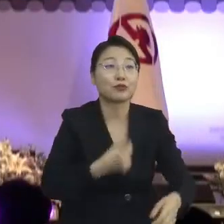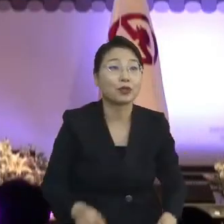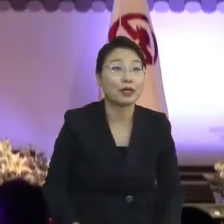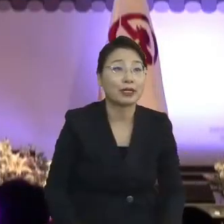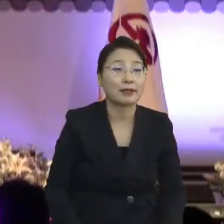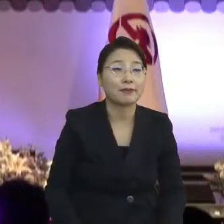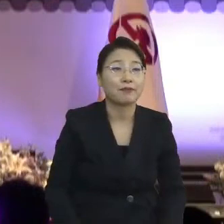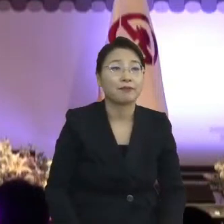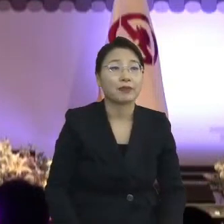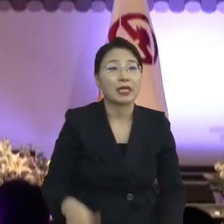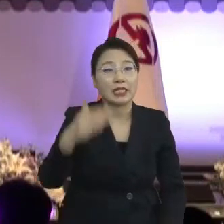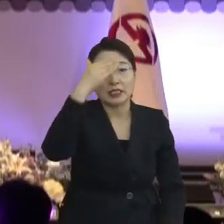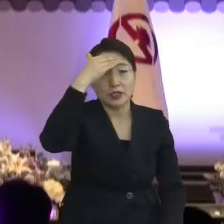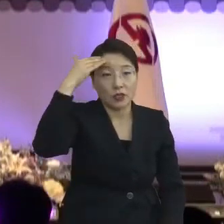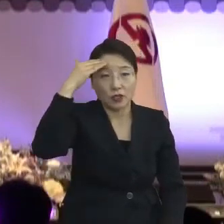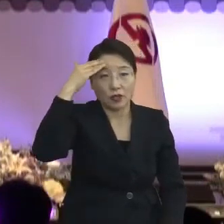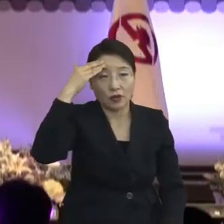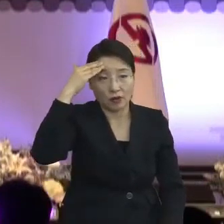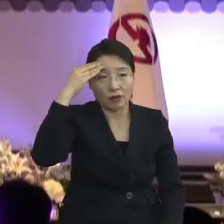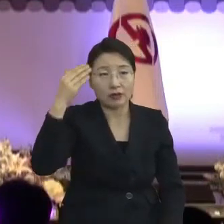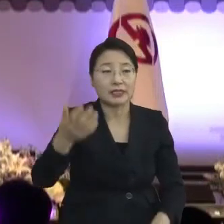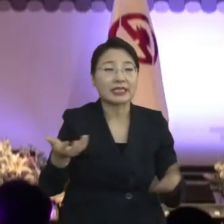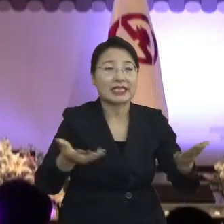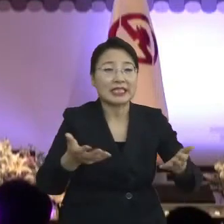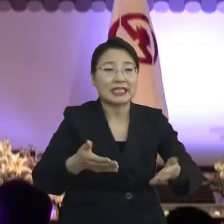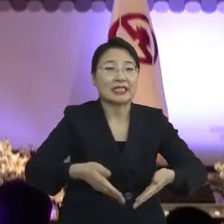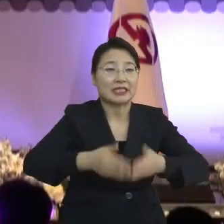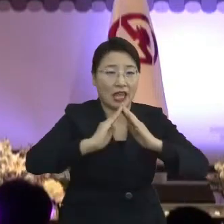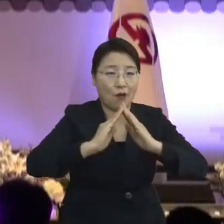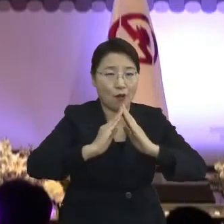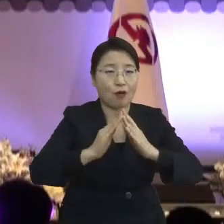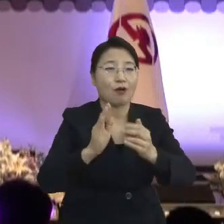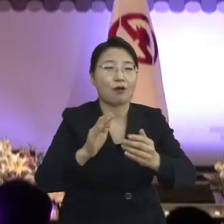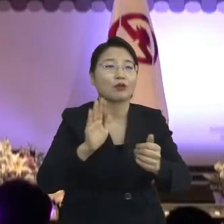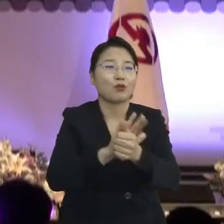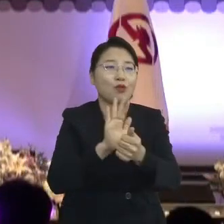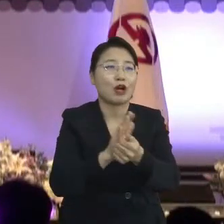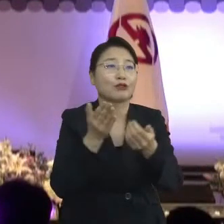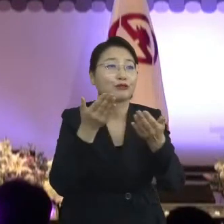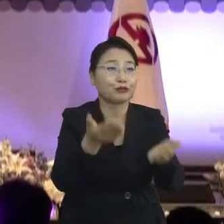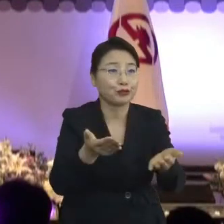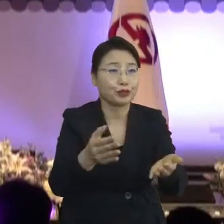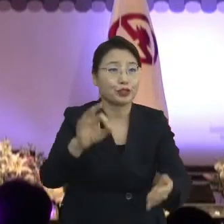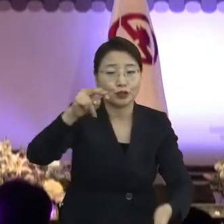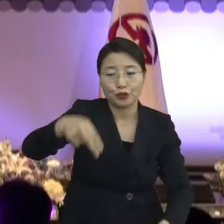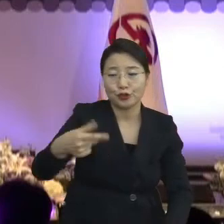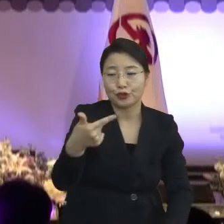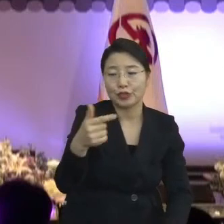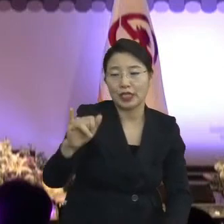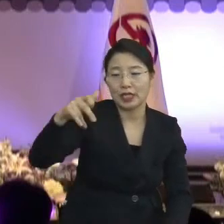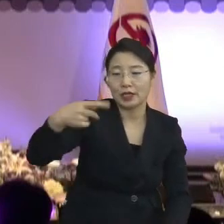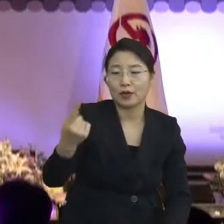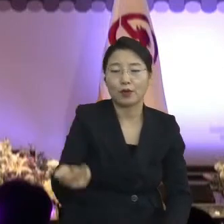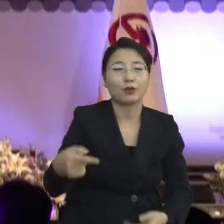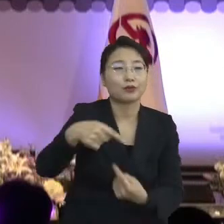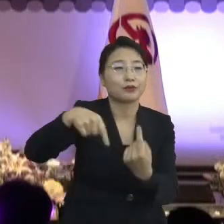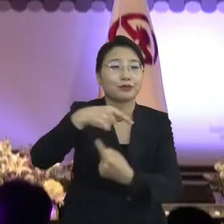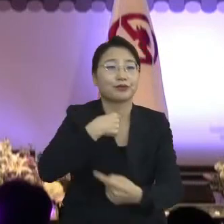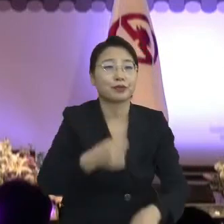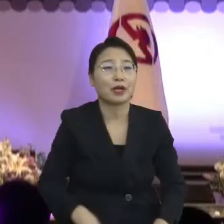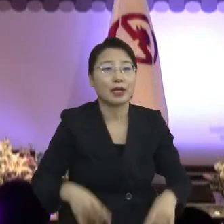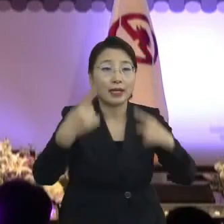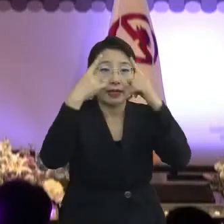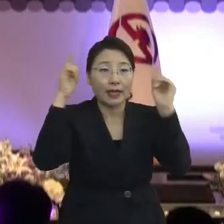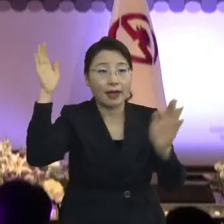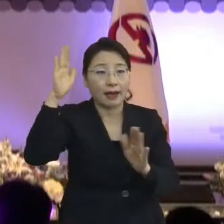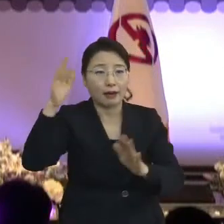청년 창업센터 유니콘을 내실 있게 운영하도록 하겠습니다. 아울러 대학의